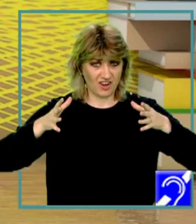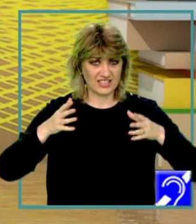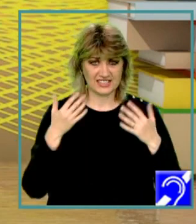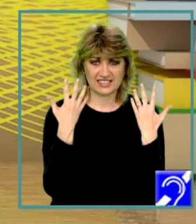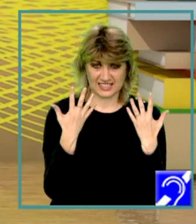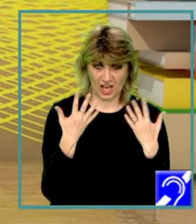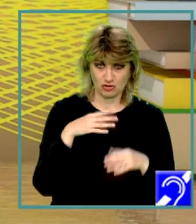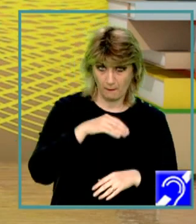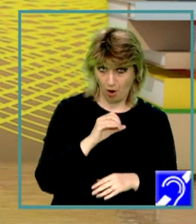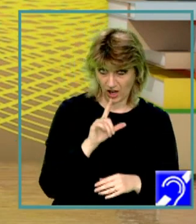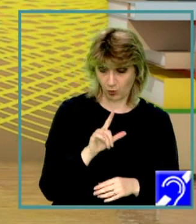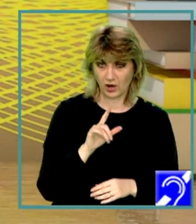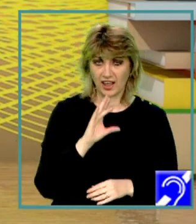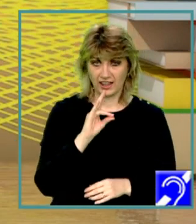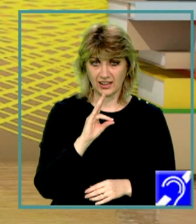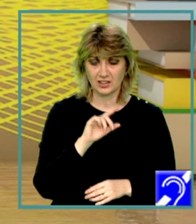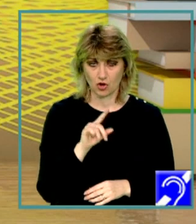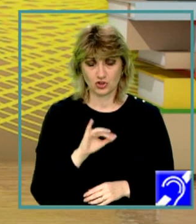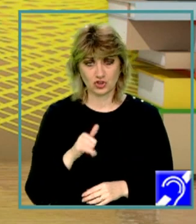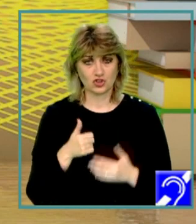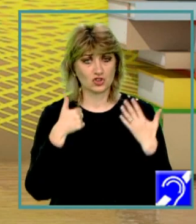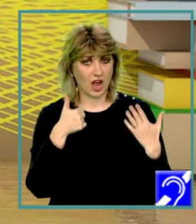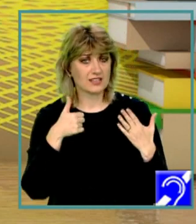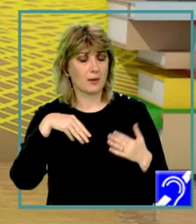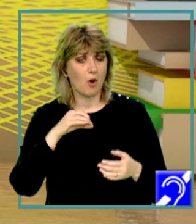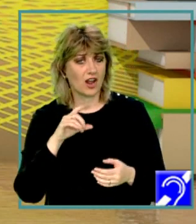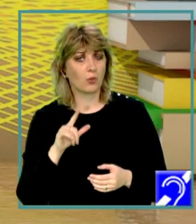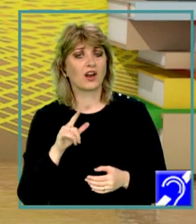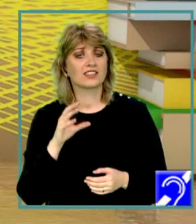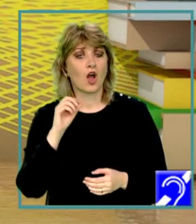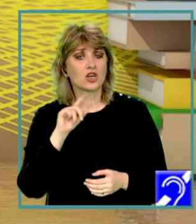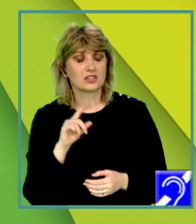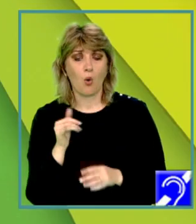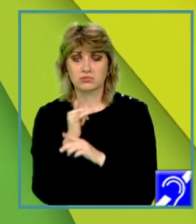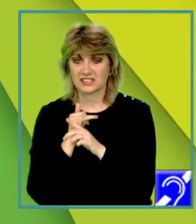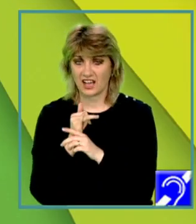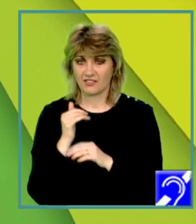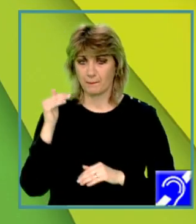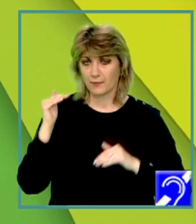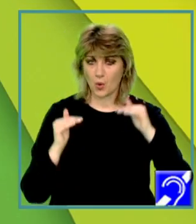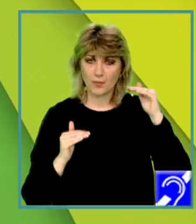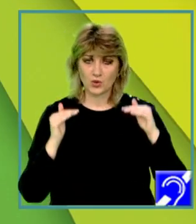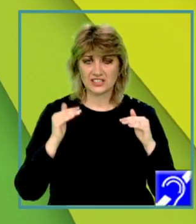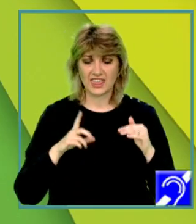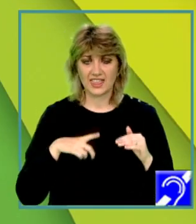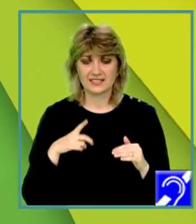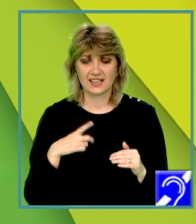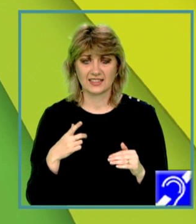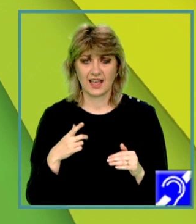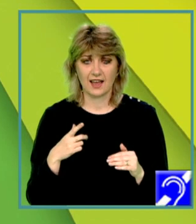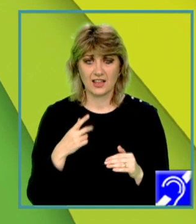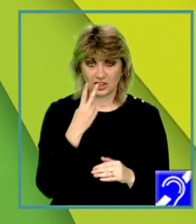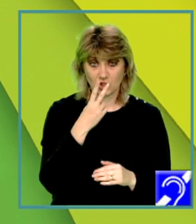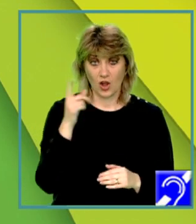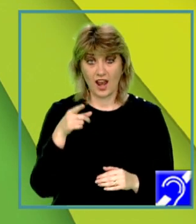molecule de hidrogen și șapte molecule de oxigen observăm că proporția dintre ele este de